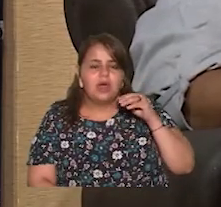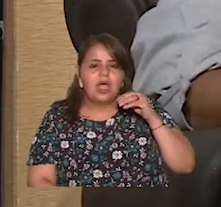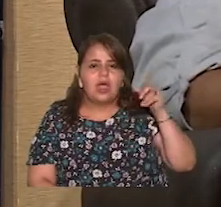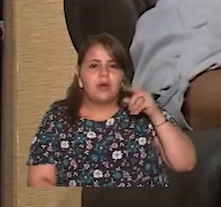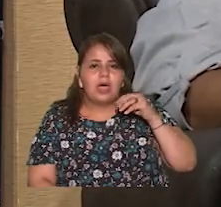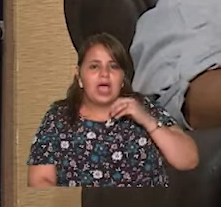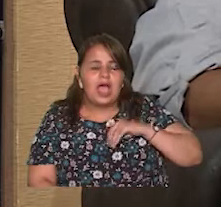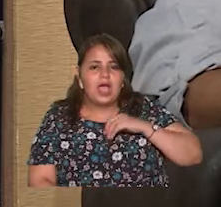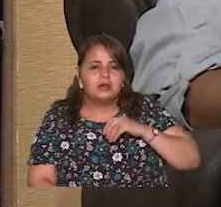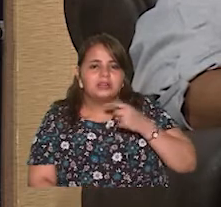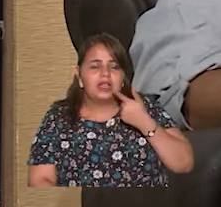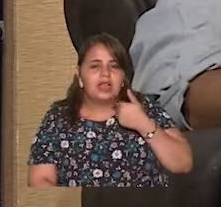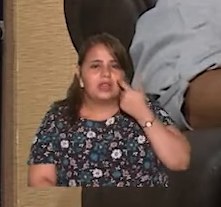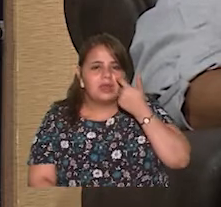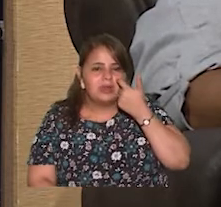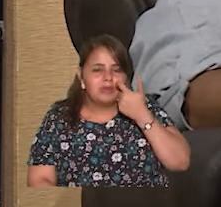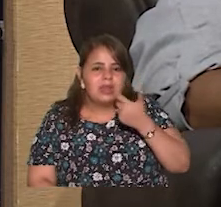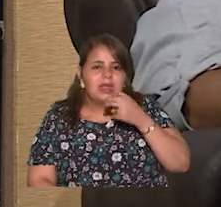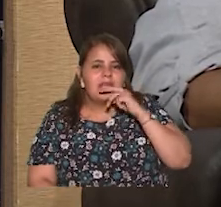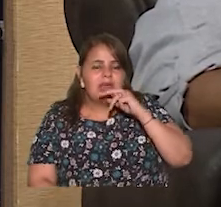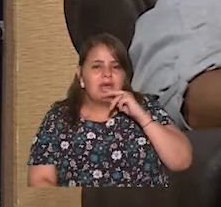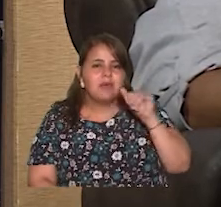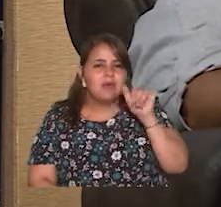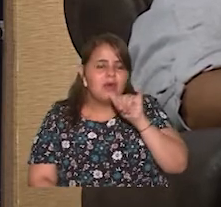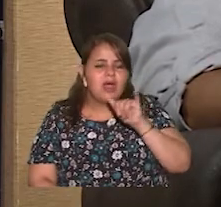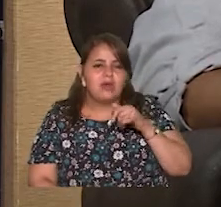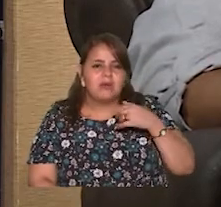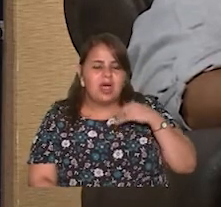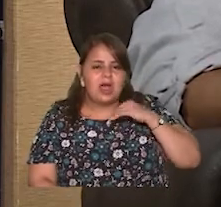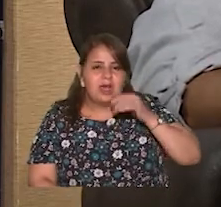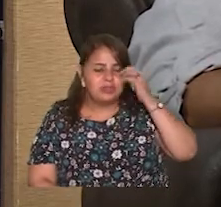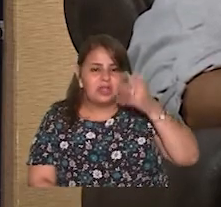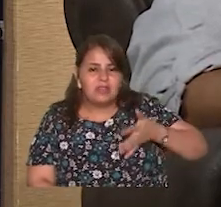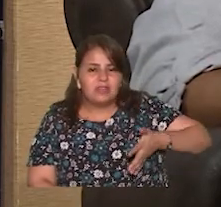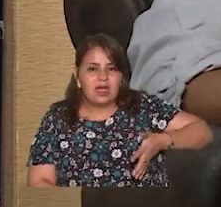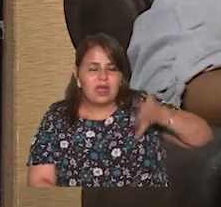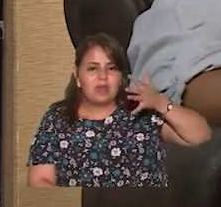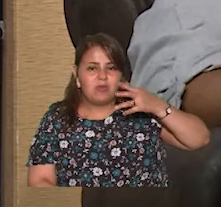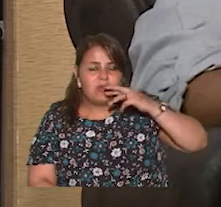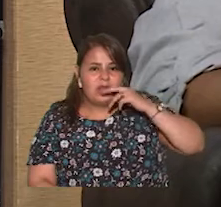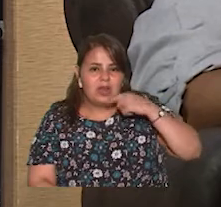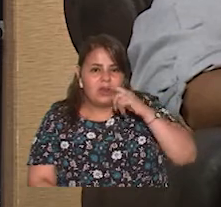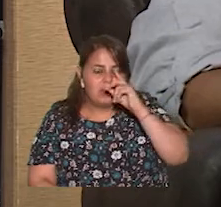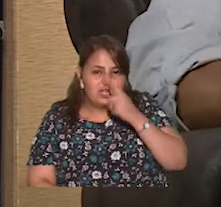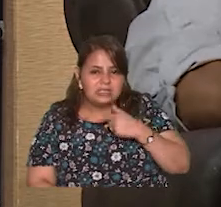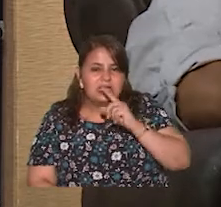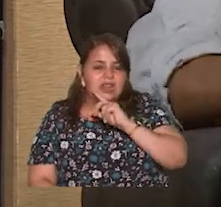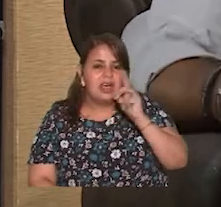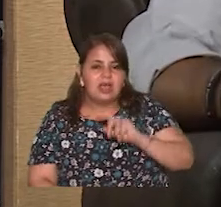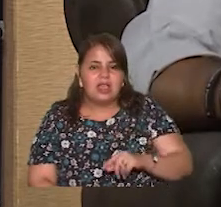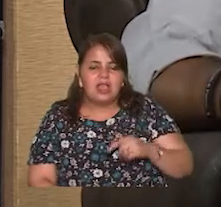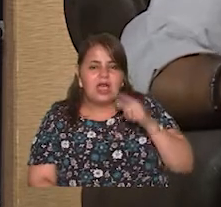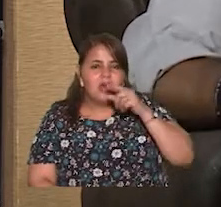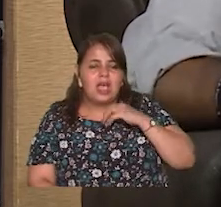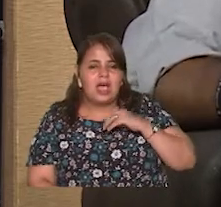حياتي مرشد، كل شخص محتاج لحياته مرشد. انا مش هعرف انمو لوحدي، مش هعرف، انا محتاج